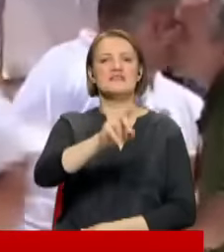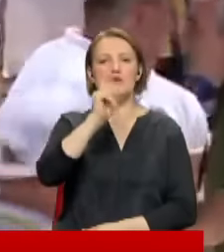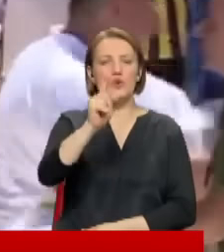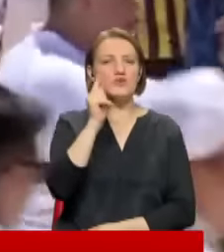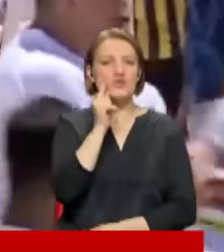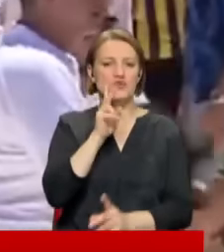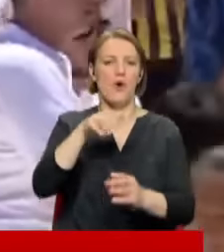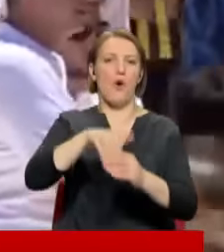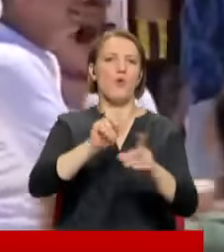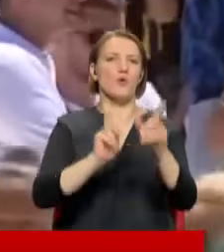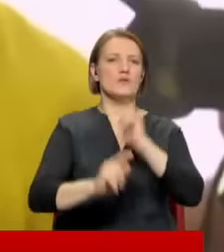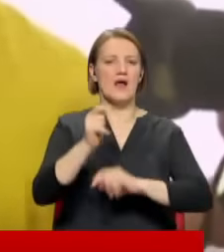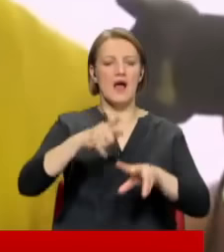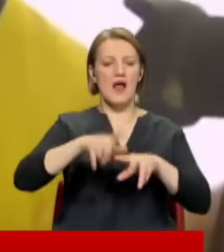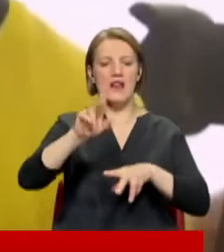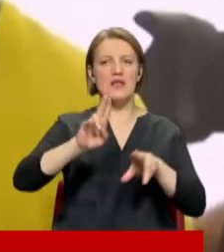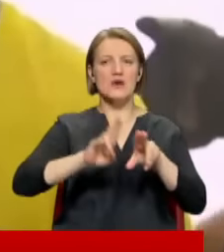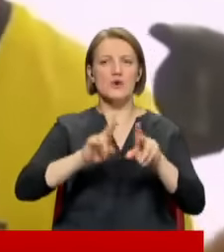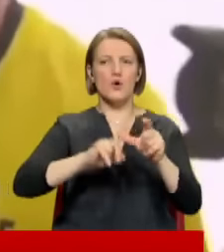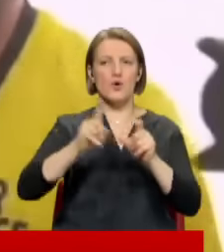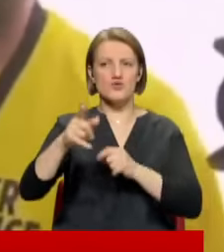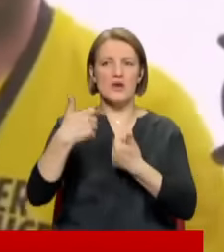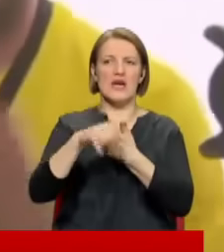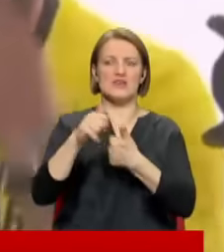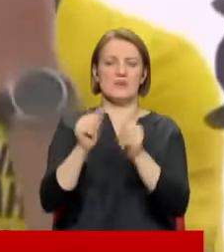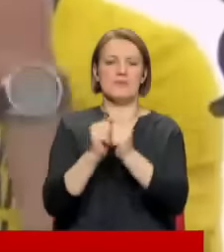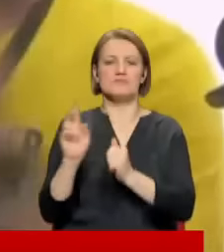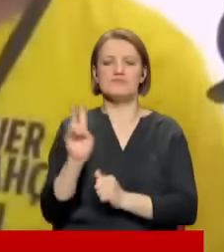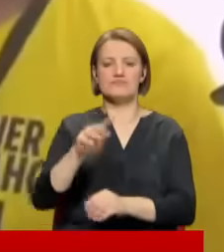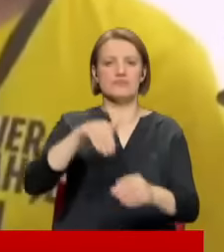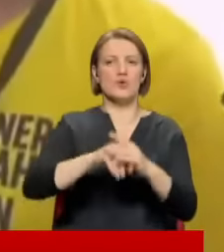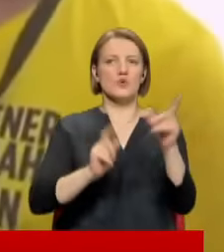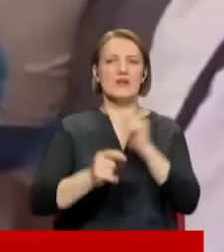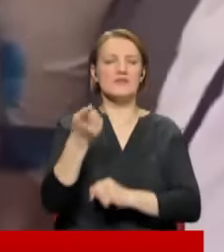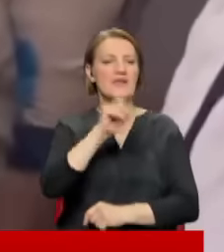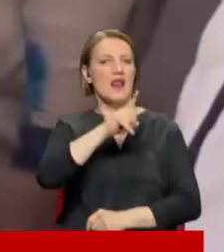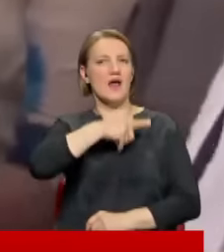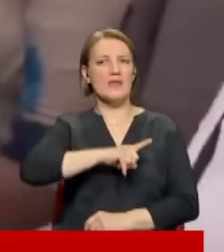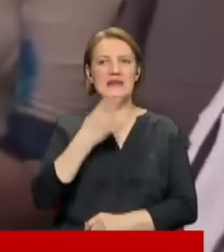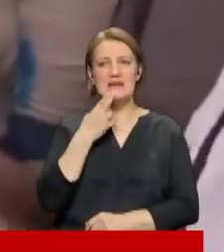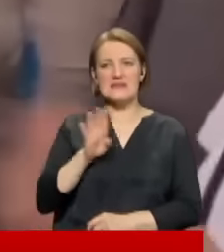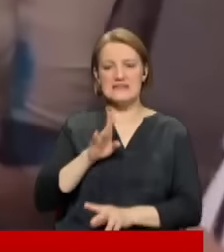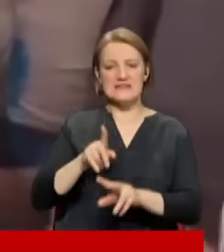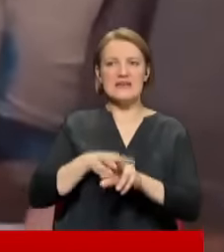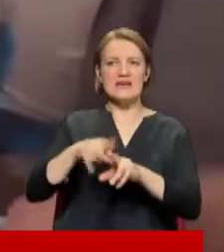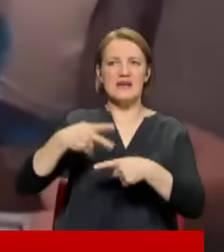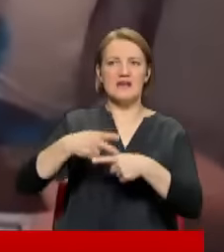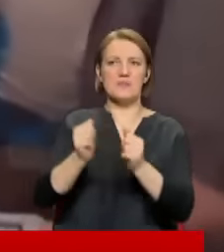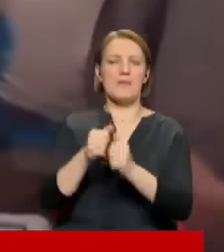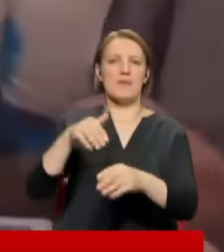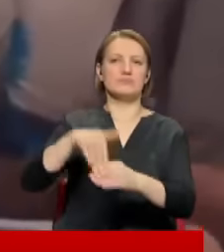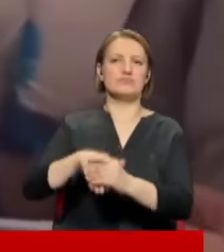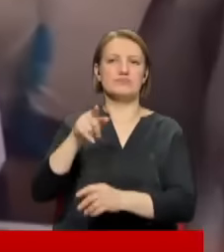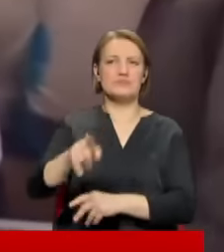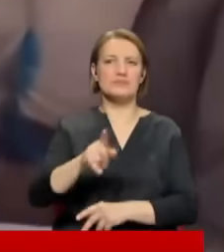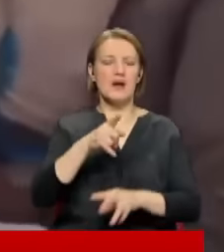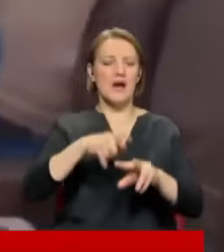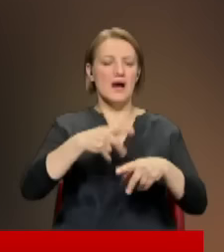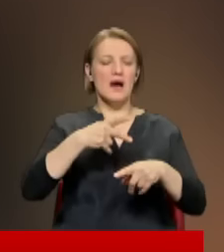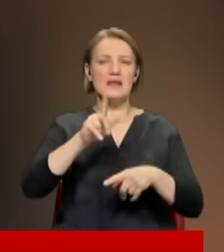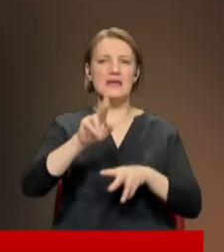27.489 kişi oy kullandı. Ali Koç eşi Nevbahar Koç'la oyunu kullandı. Diğer aday Aziz Yıldırım'sa kızı Yaz'la oy kullandı. Ali Koç lehine